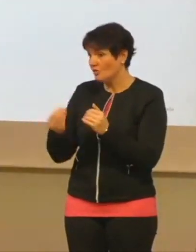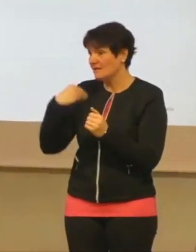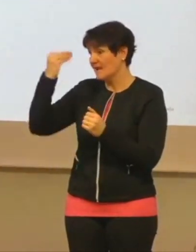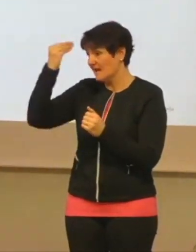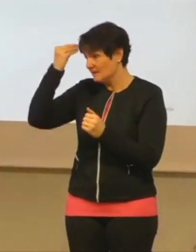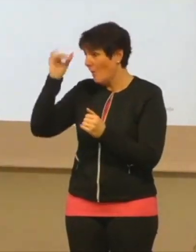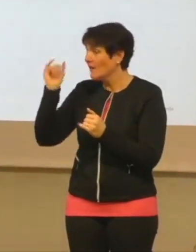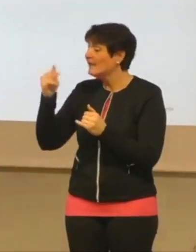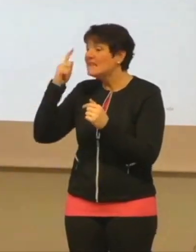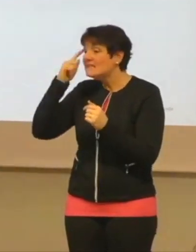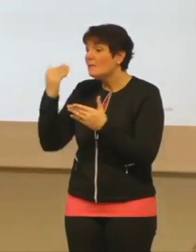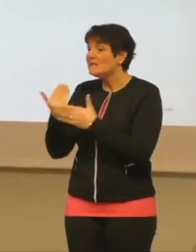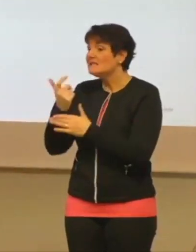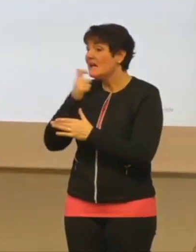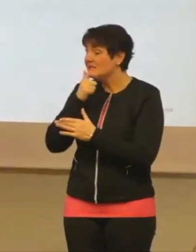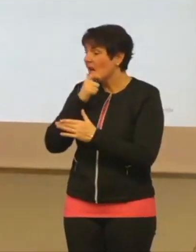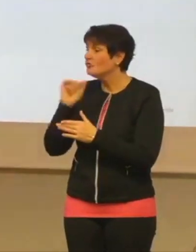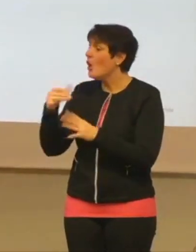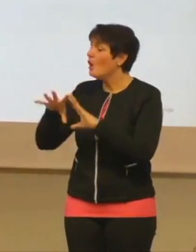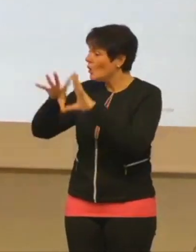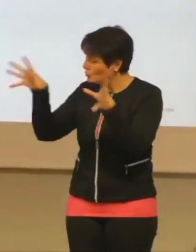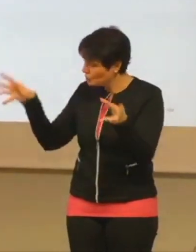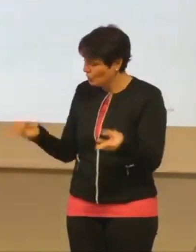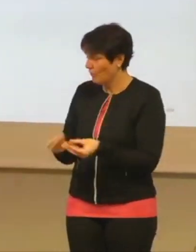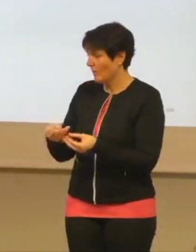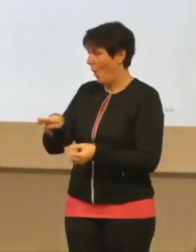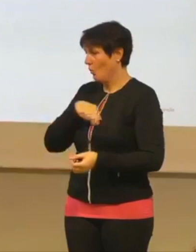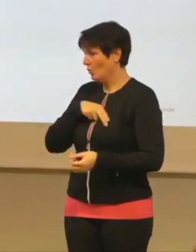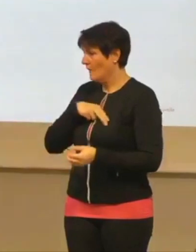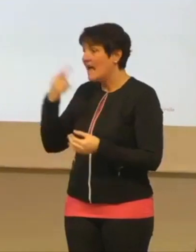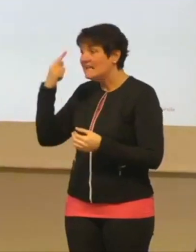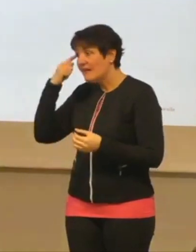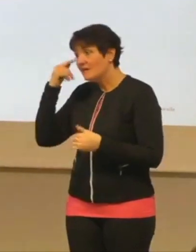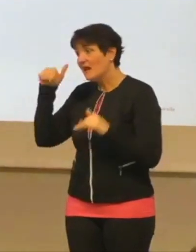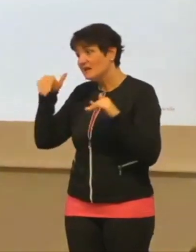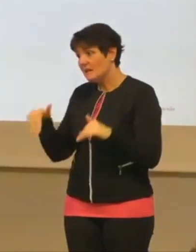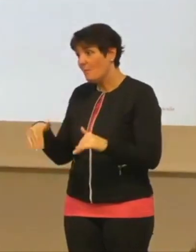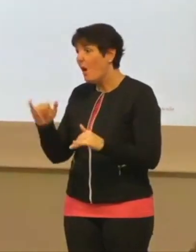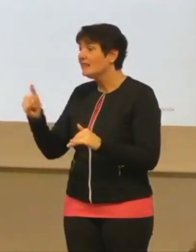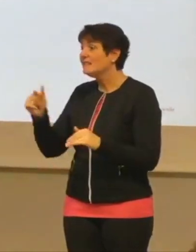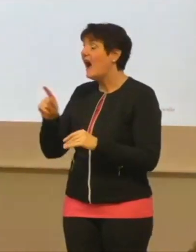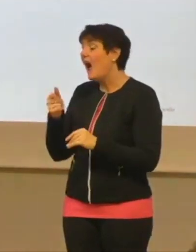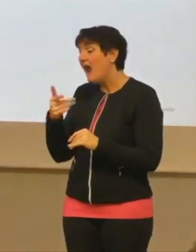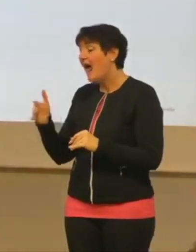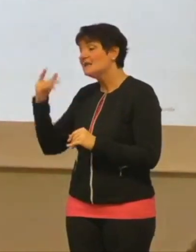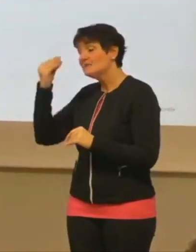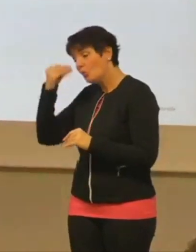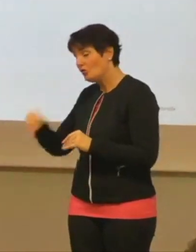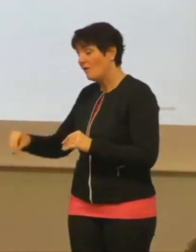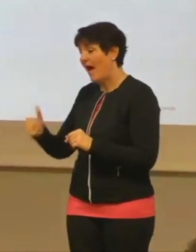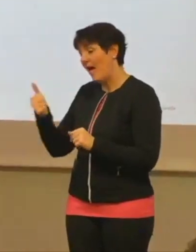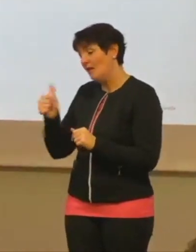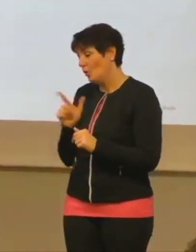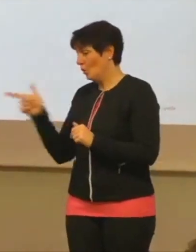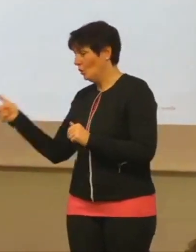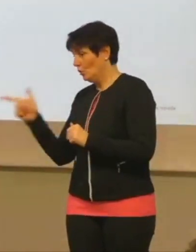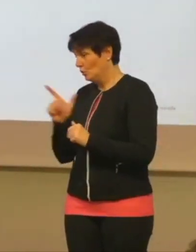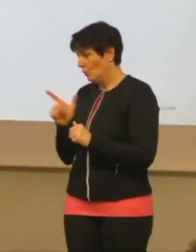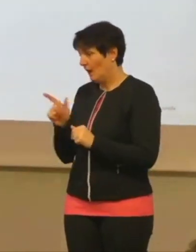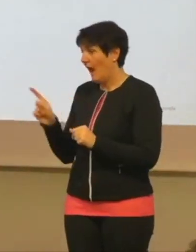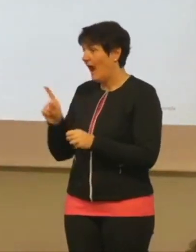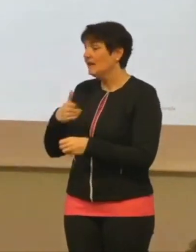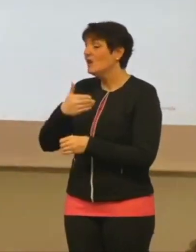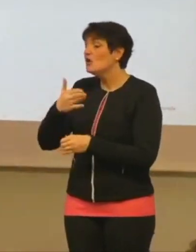je skrb za starejše naša skupna odgovornost. Zavedati se moramo, da le spoštovanje drug drugega, sodelovanje med